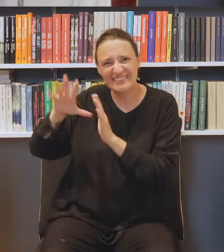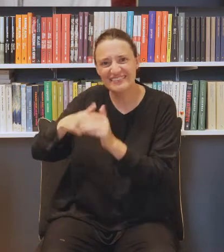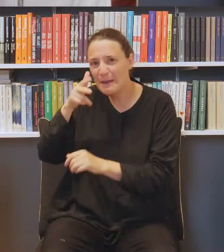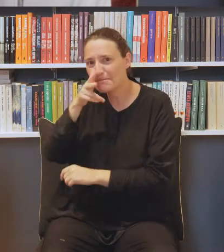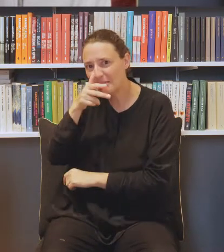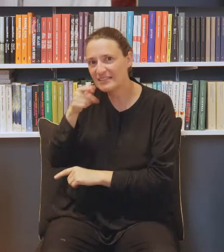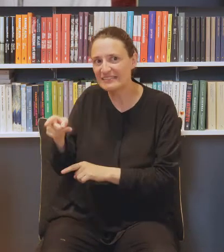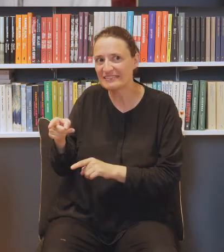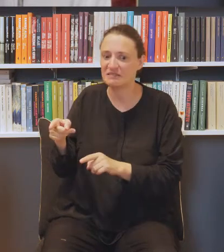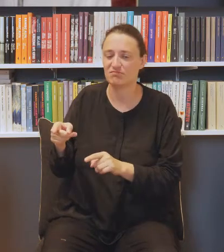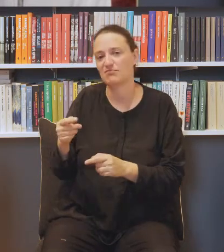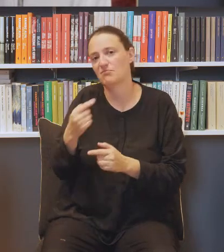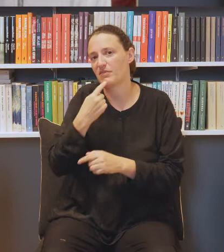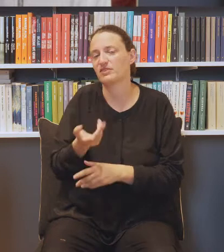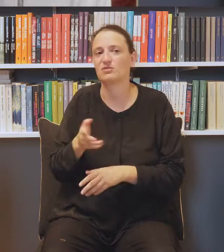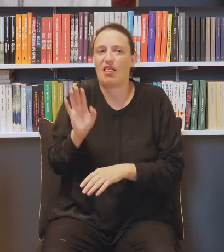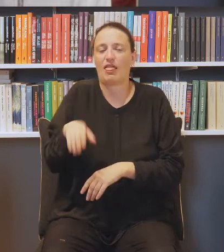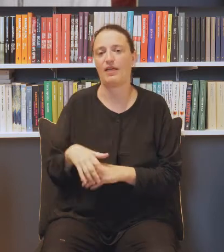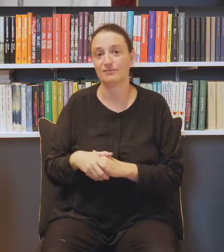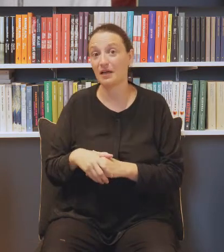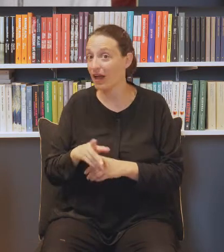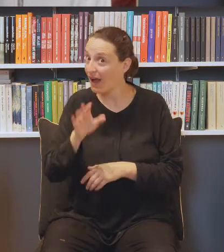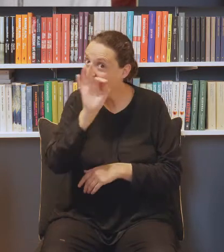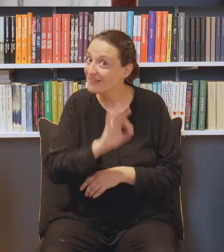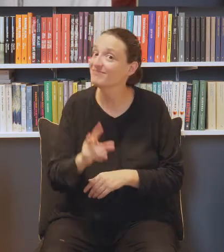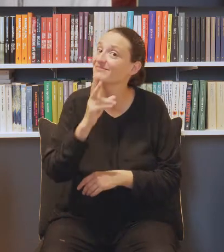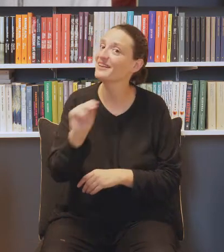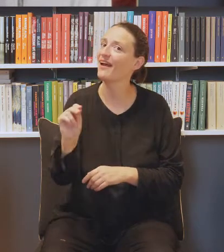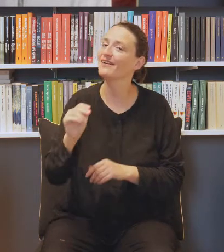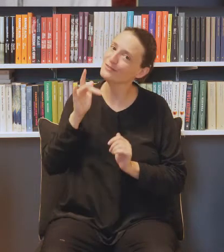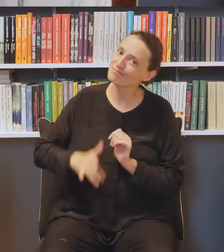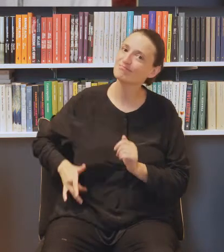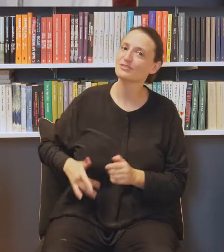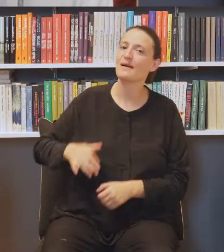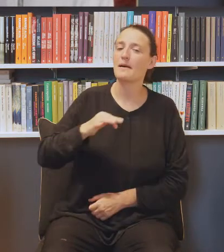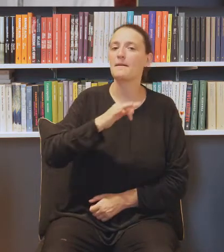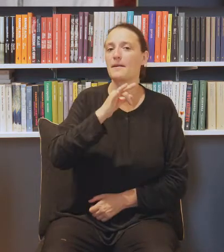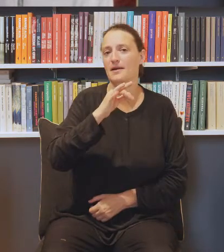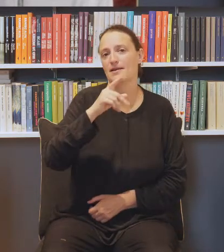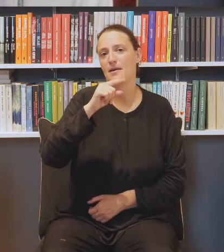ogóle wzruszam ramionami. A okazało się, że nie, że księżniczka Fabianka